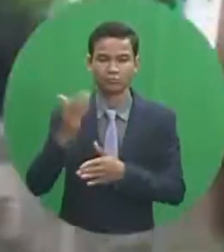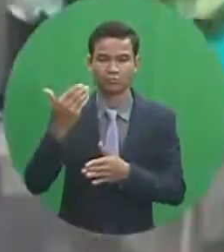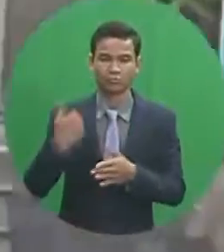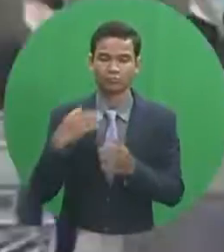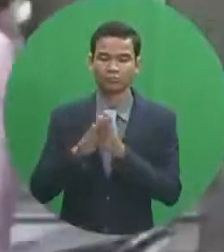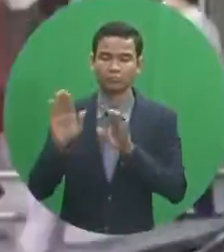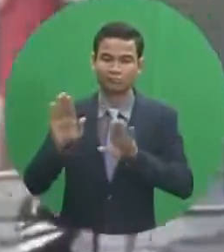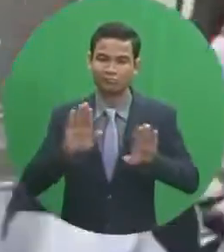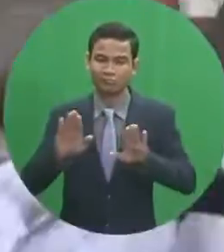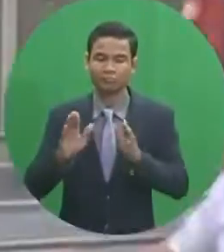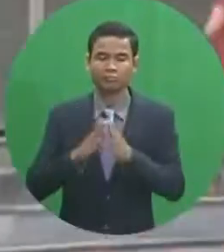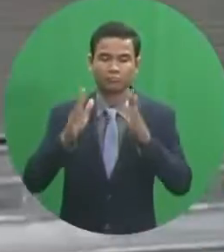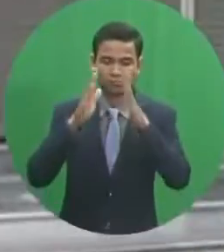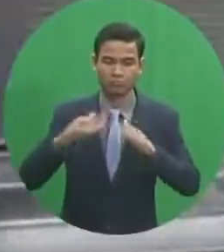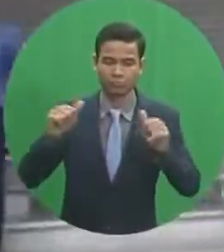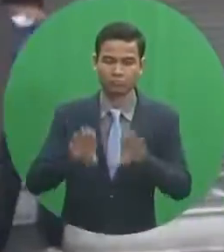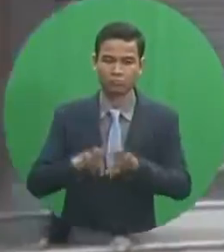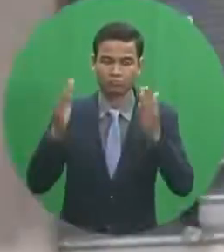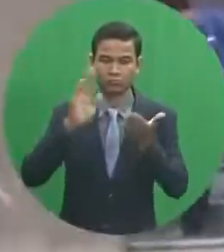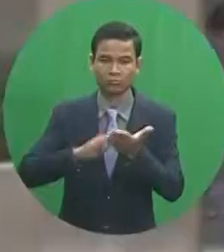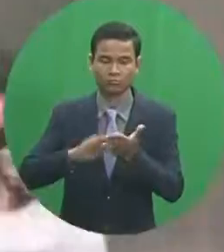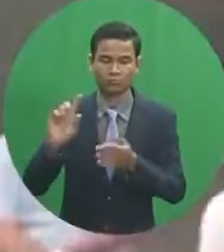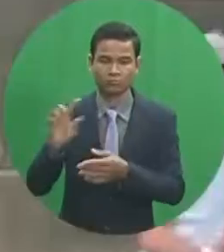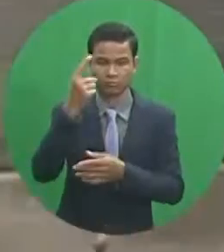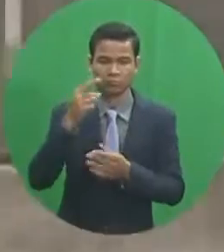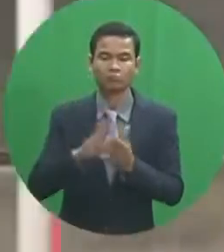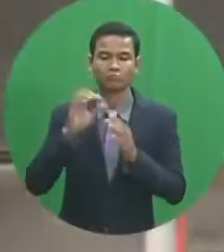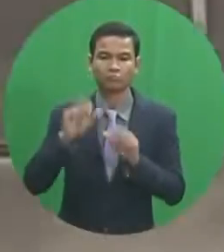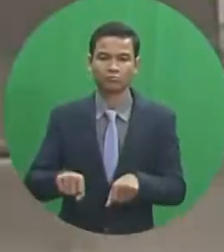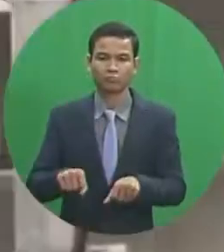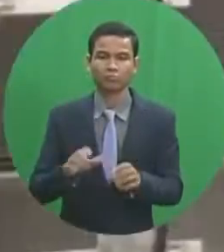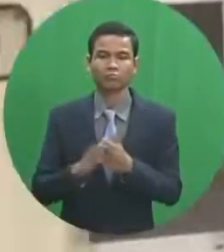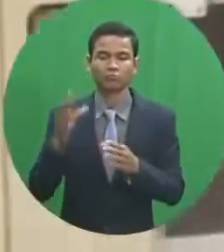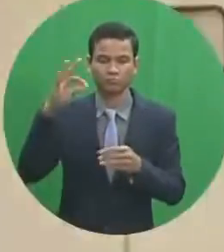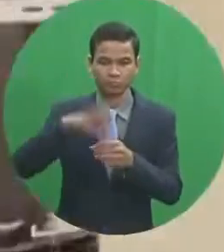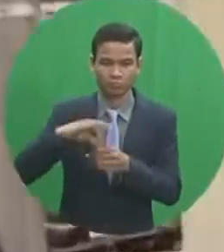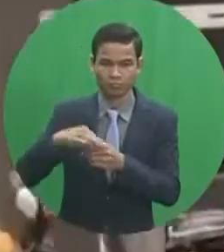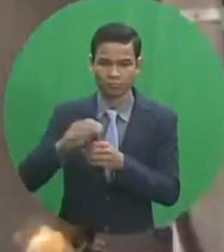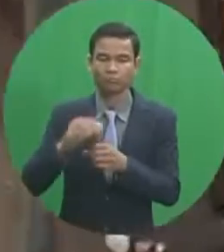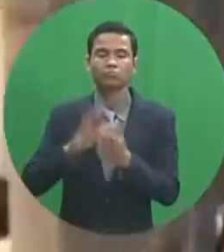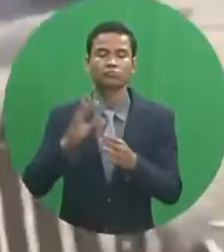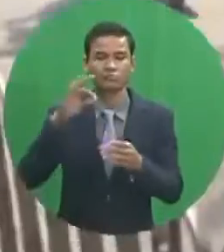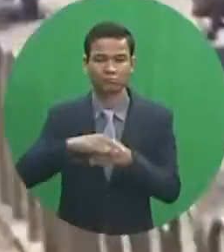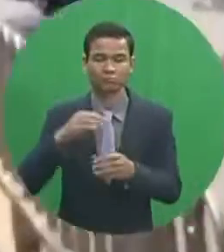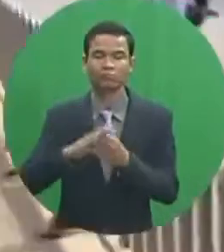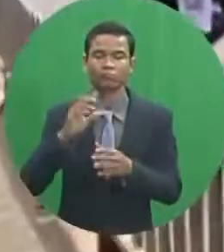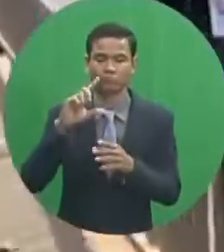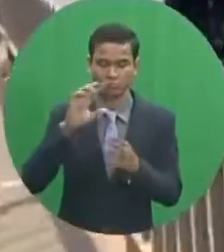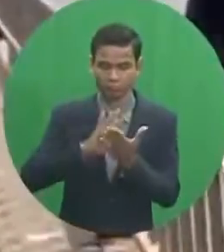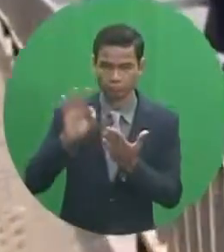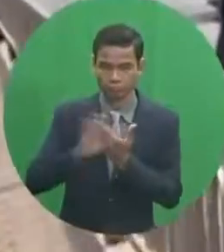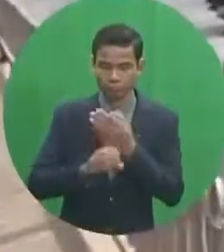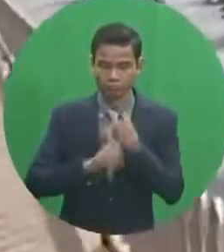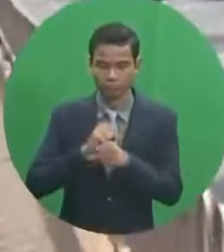បានរារាំងមិនឲ្យសភាបើកសម័យប្រជុំលើកដំបូងដោយបានអះអាងថាមានការបន្លំស្លឹកឆ្នោតនៅក្នុងការបោះឆ្នោតកាលពីខែវិច្ឆិកា